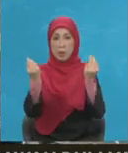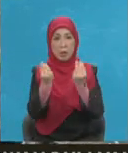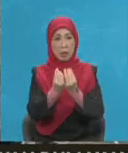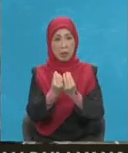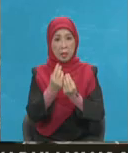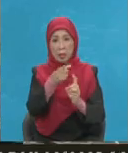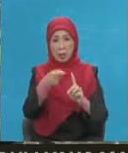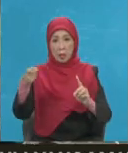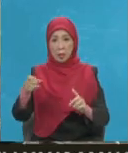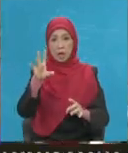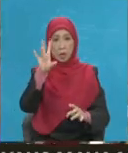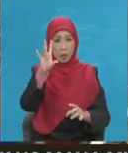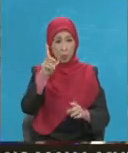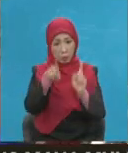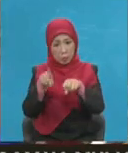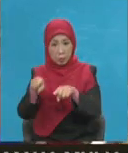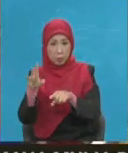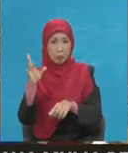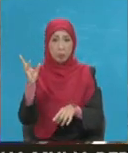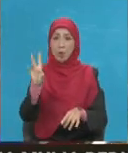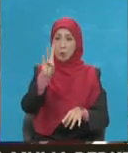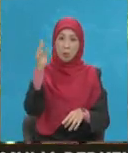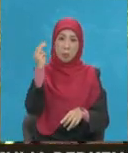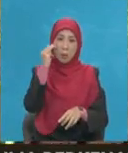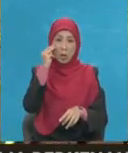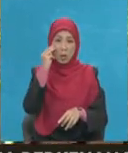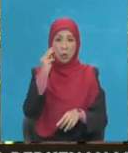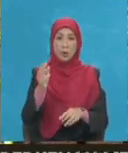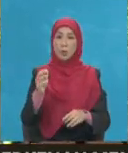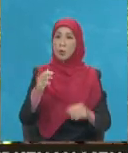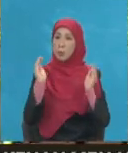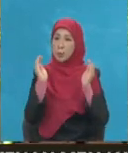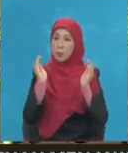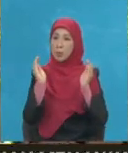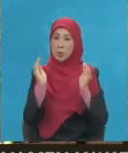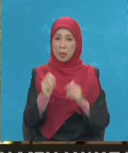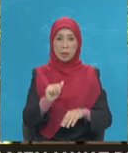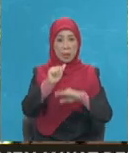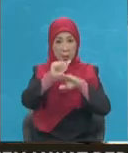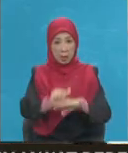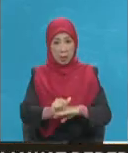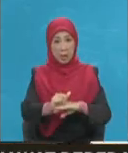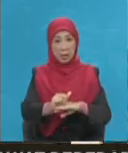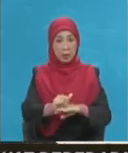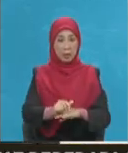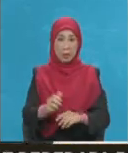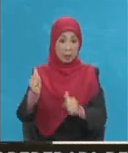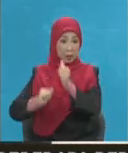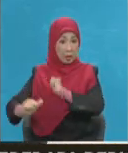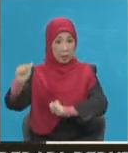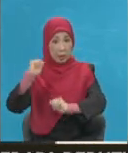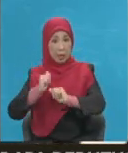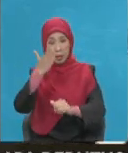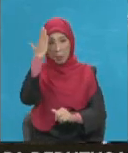yang terdiri daripada 7 puak jati kekal murni dalam mendukung peradaban serta tata susila yang sopan dan